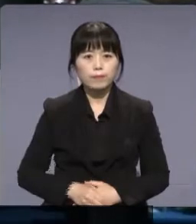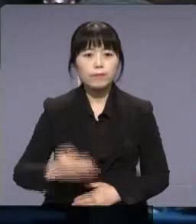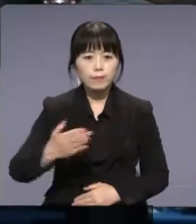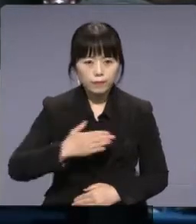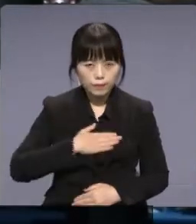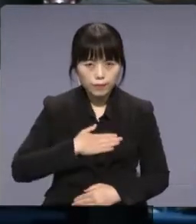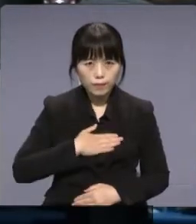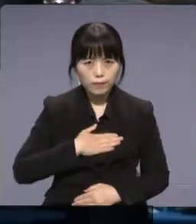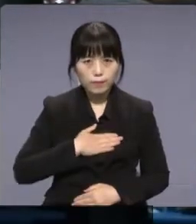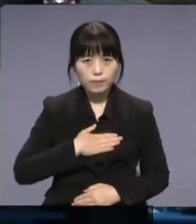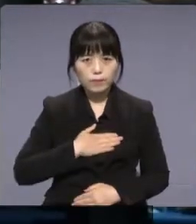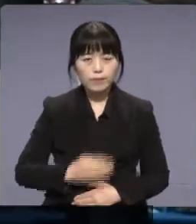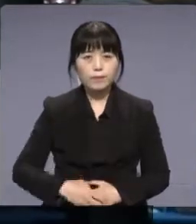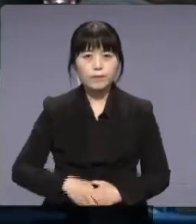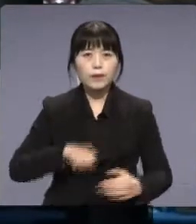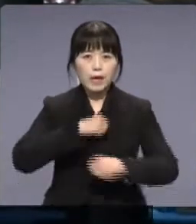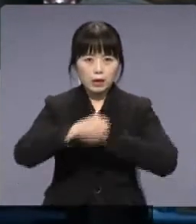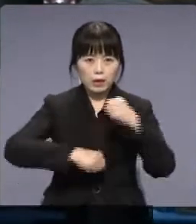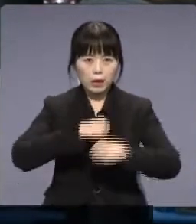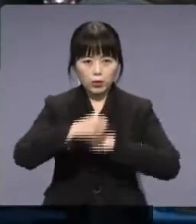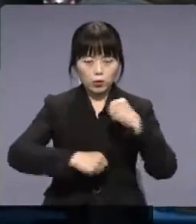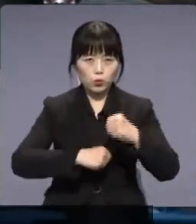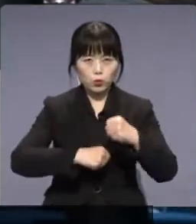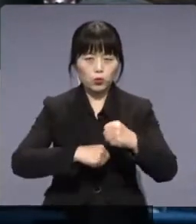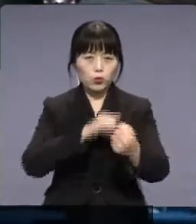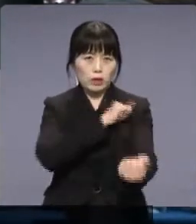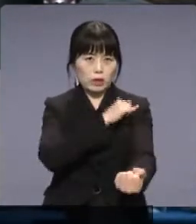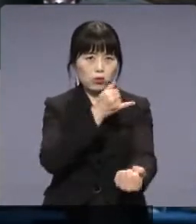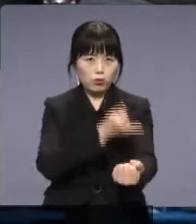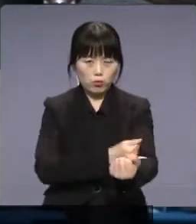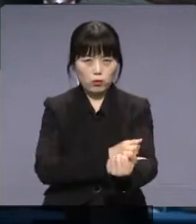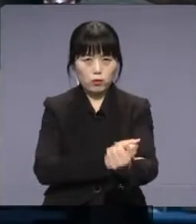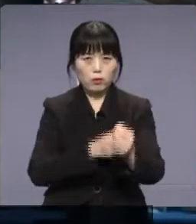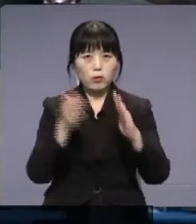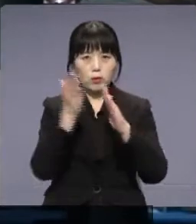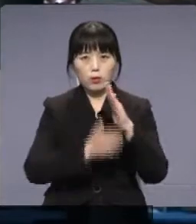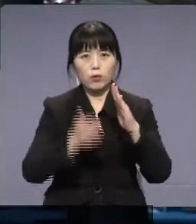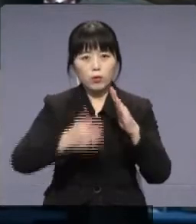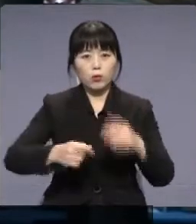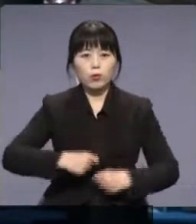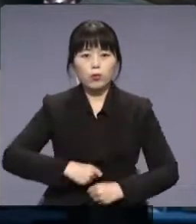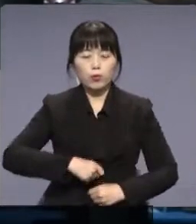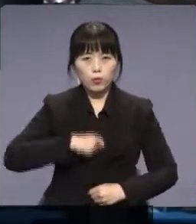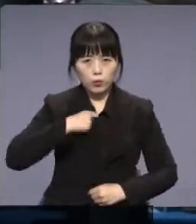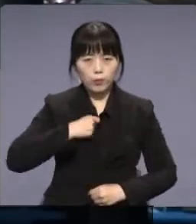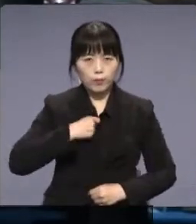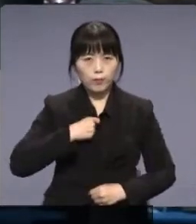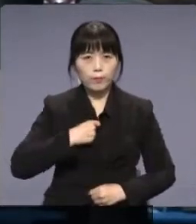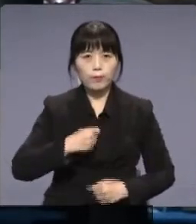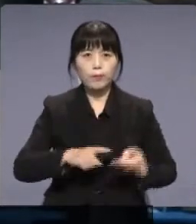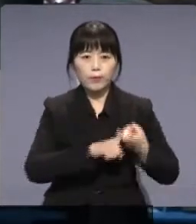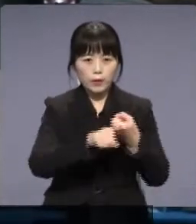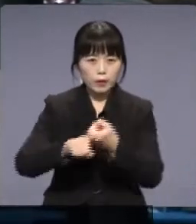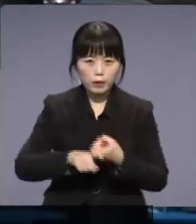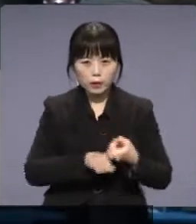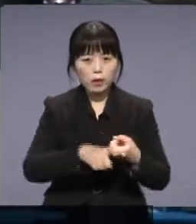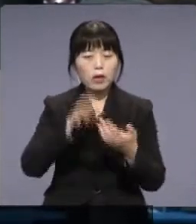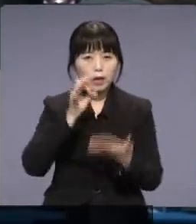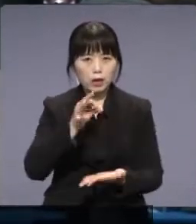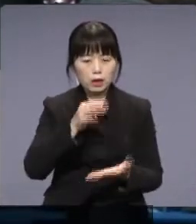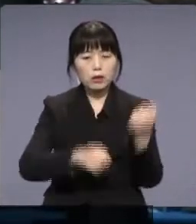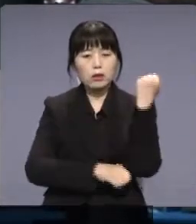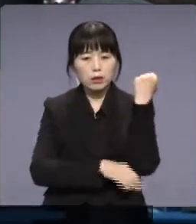저는 자유, 인권, 공정, 연대의